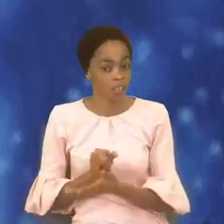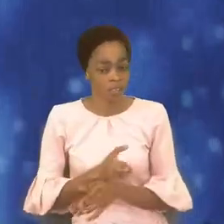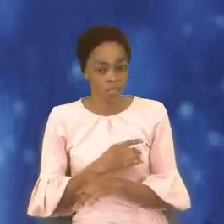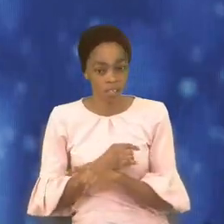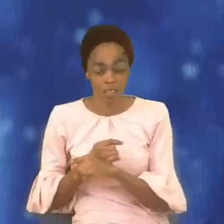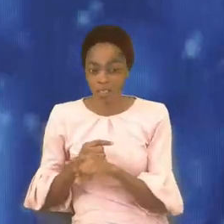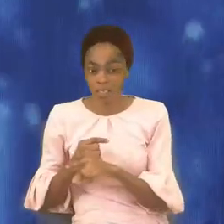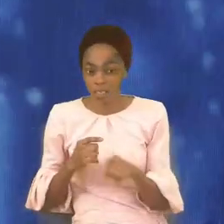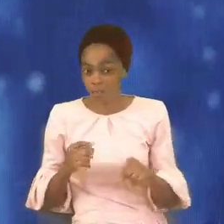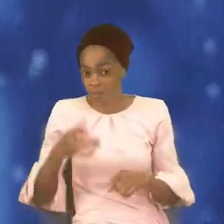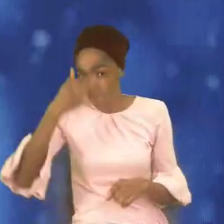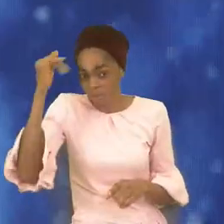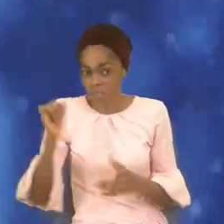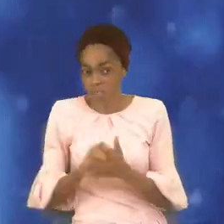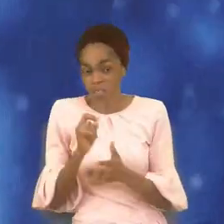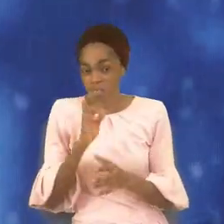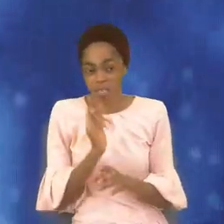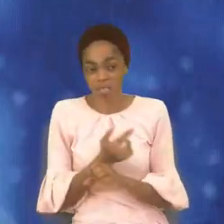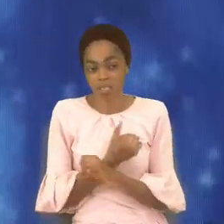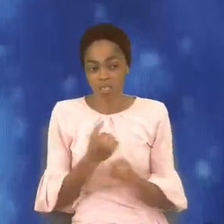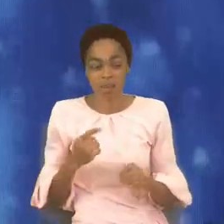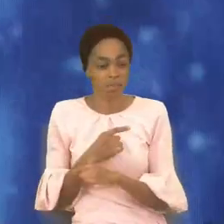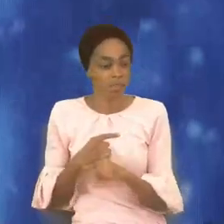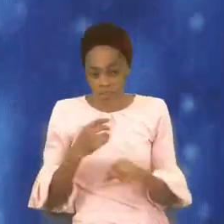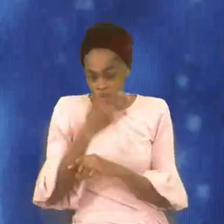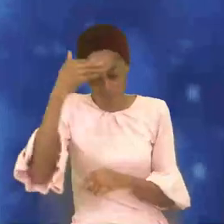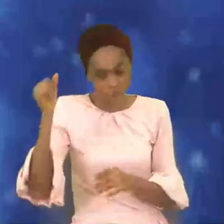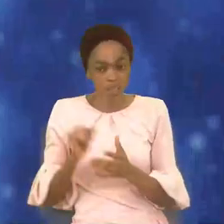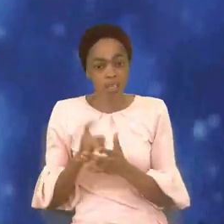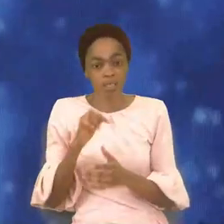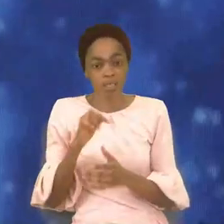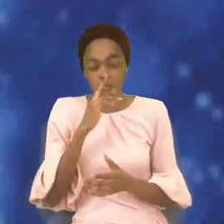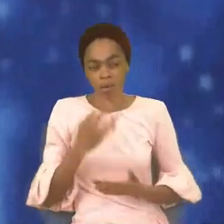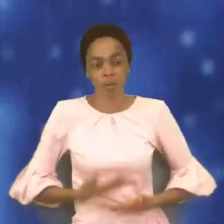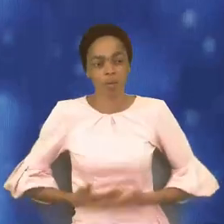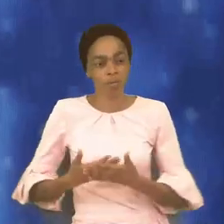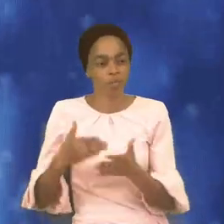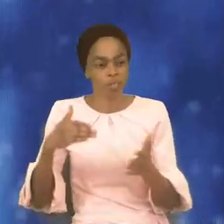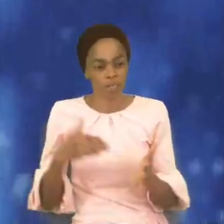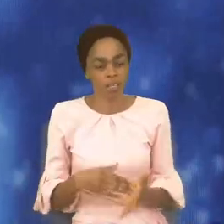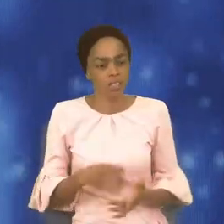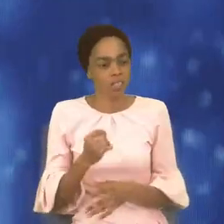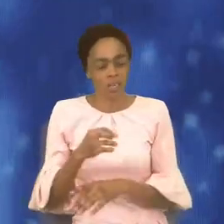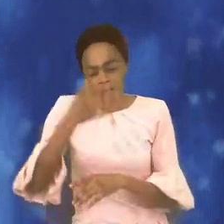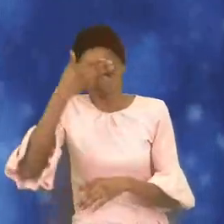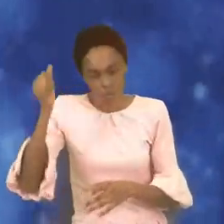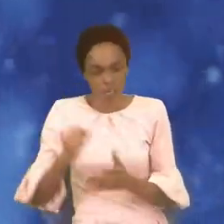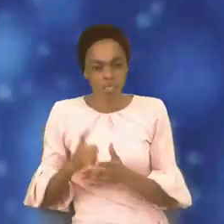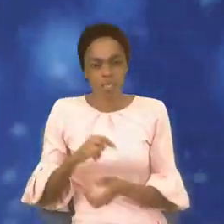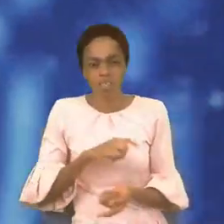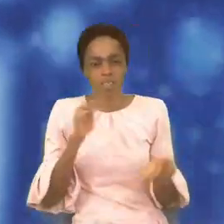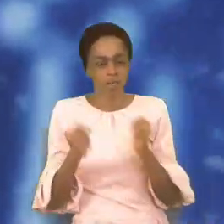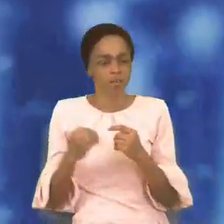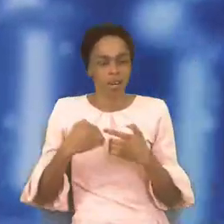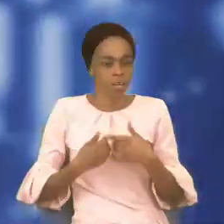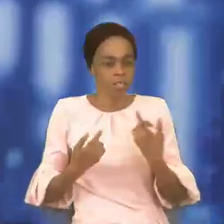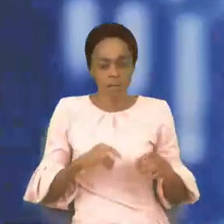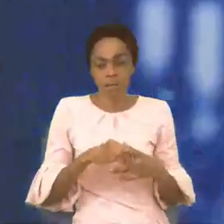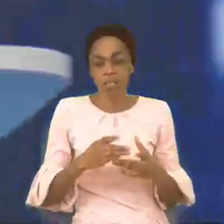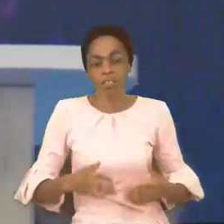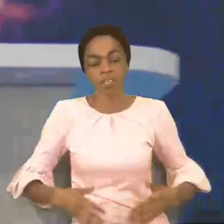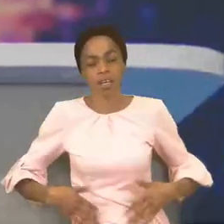oublient qu'ils sont sauvés. Ils oublient qu'ils sont nés de nouveau. Ils oublient qu'une transformation a eu lieu.